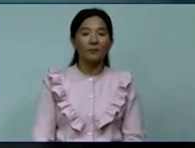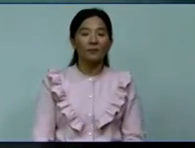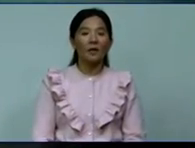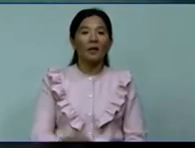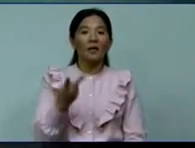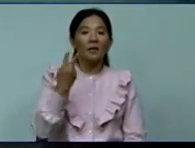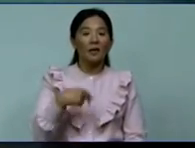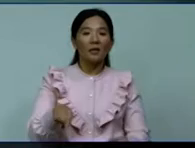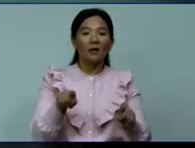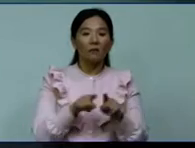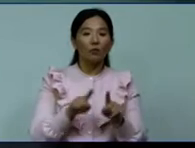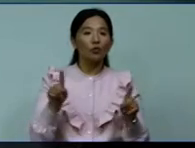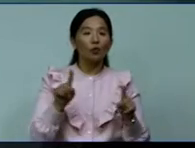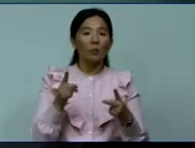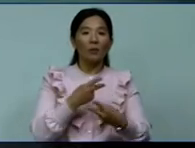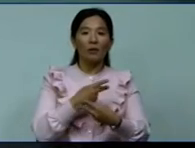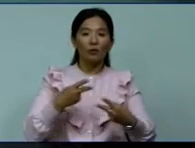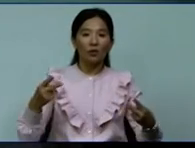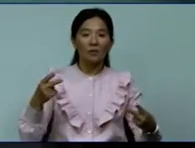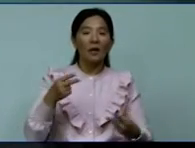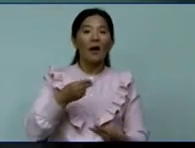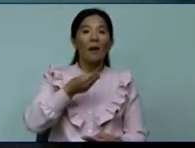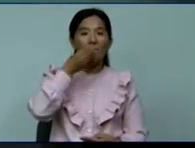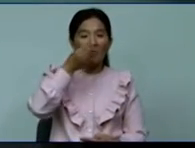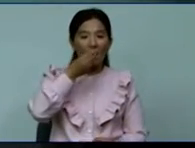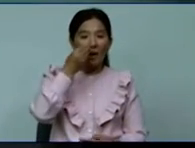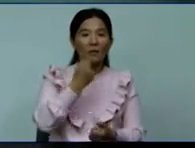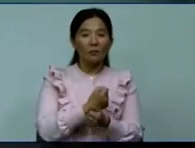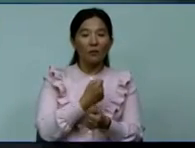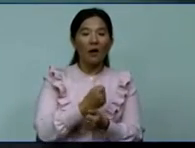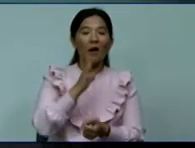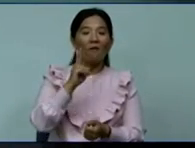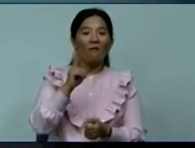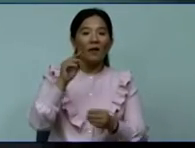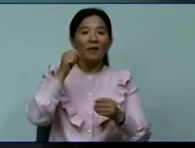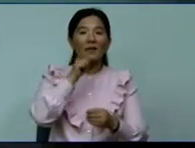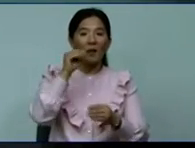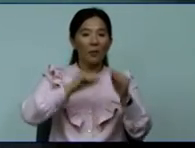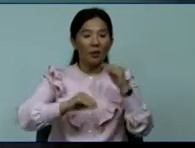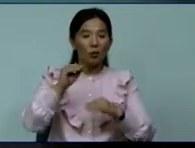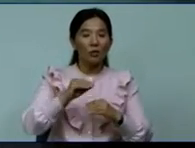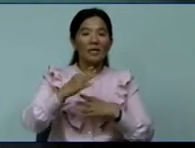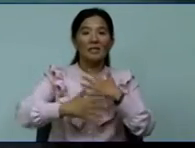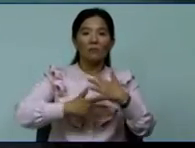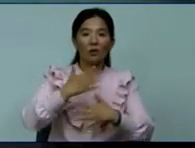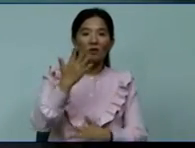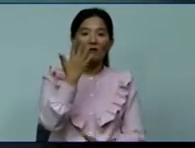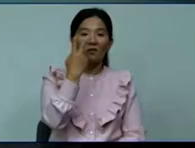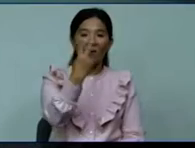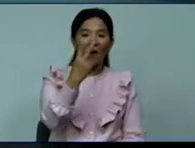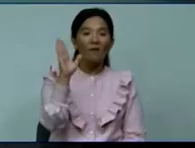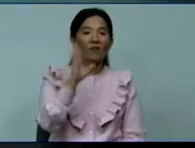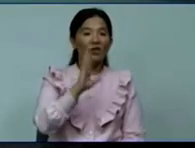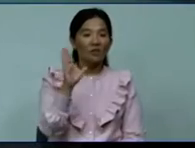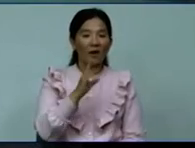Для того, чтобы получить аммиак в лаборатории, мы смешиваем два вещества.